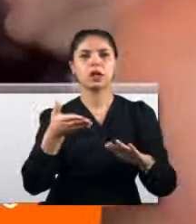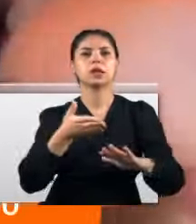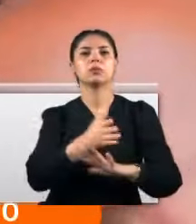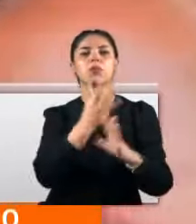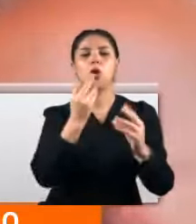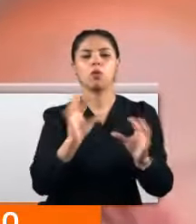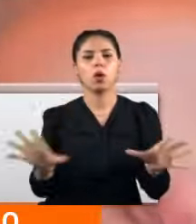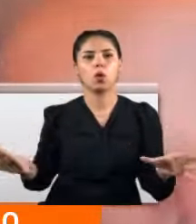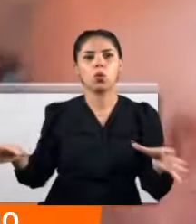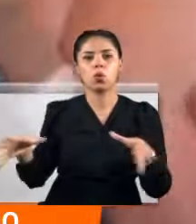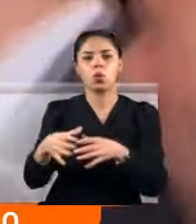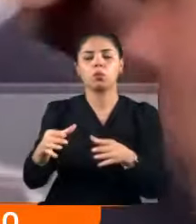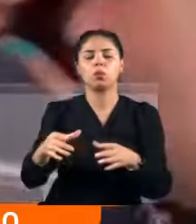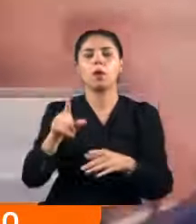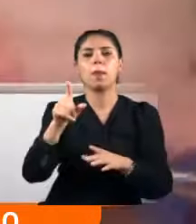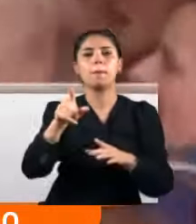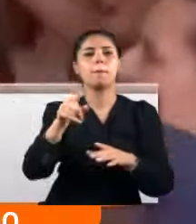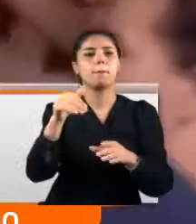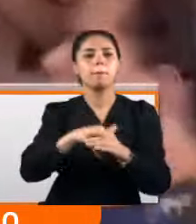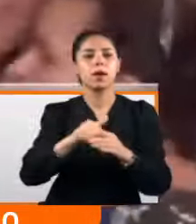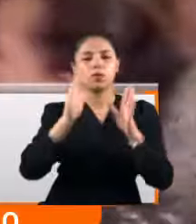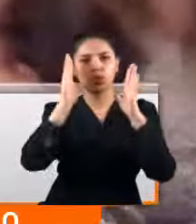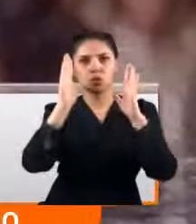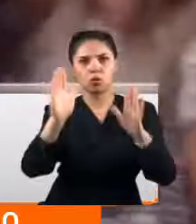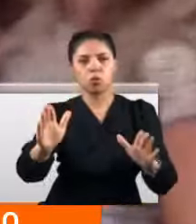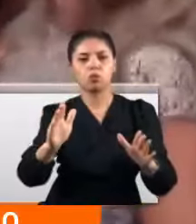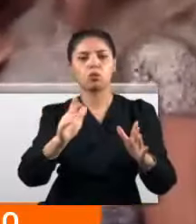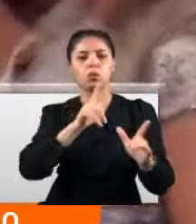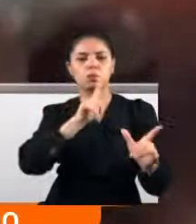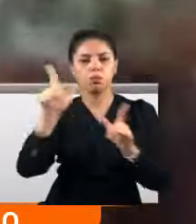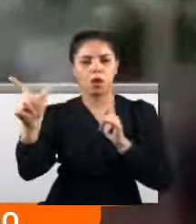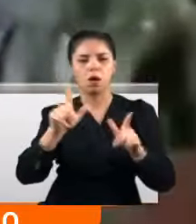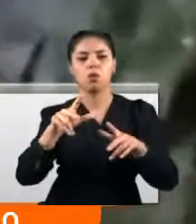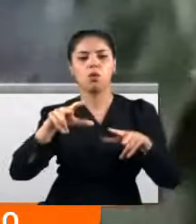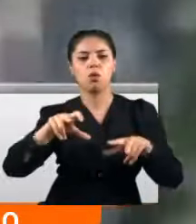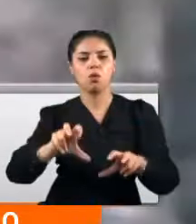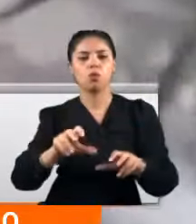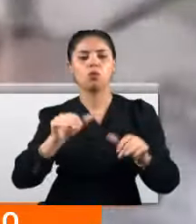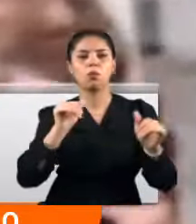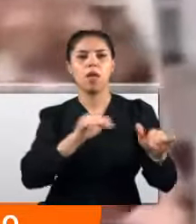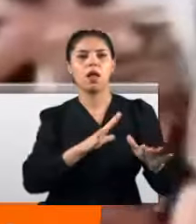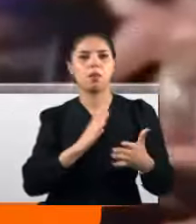giremeyen grup meclis koridorlarında slogan atıp oturma eylemi başlattı.